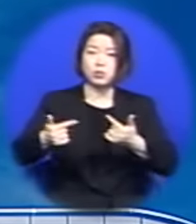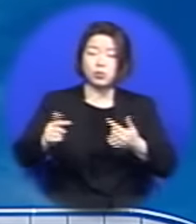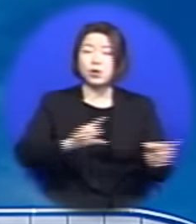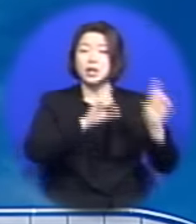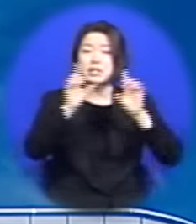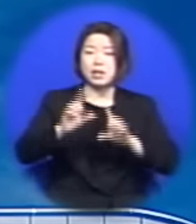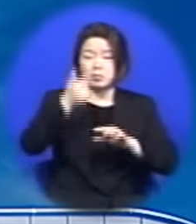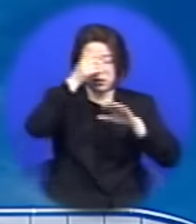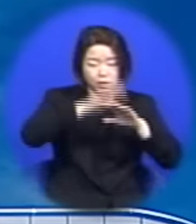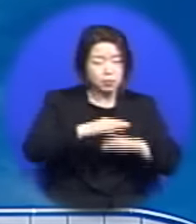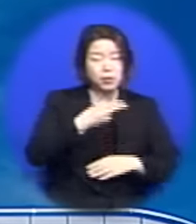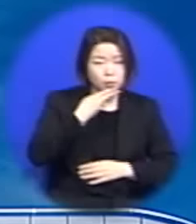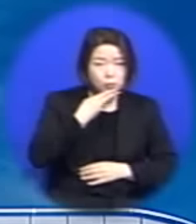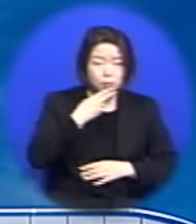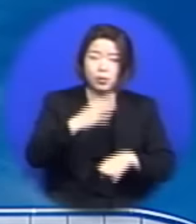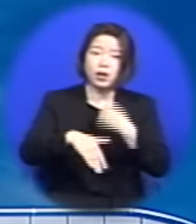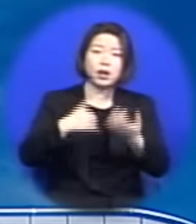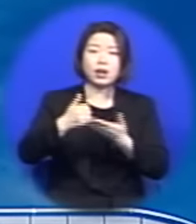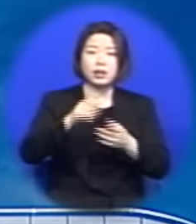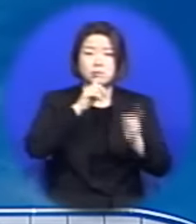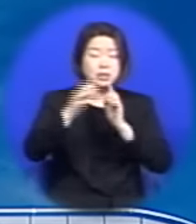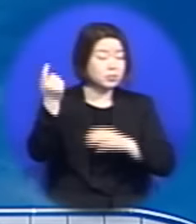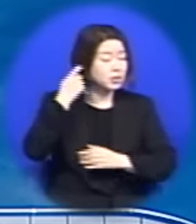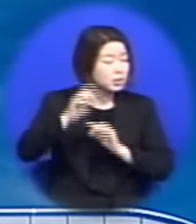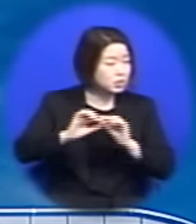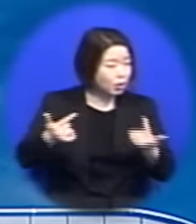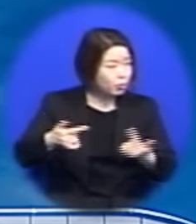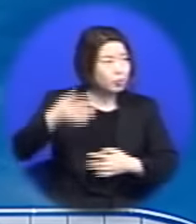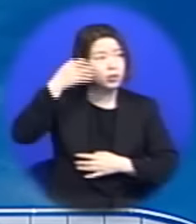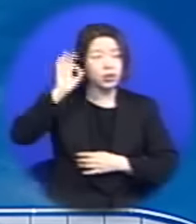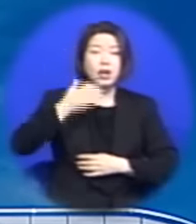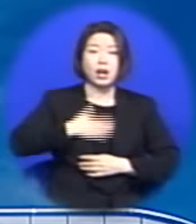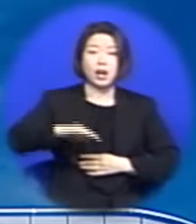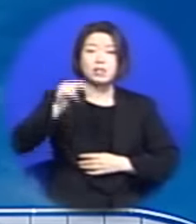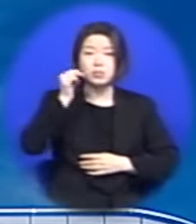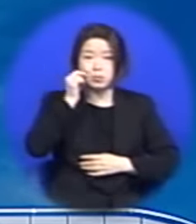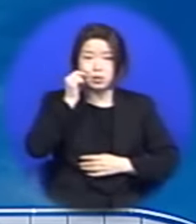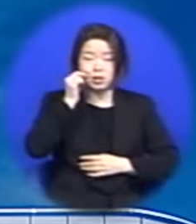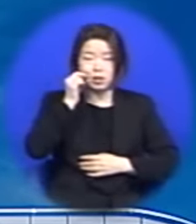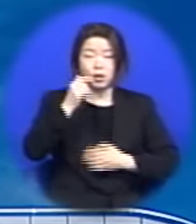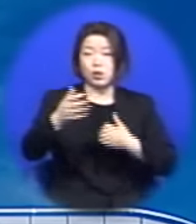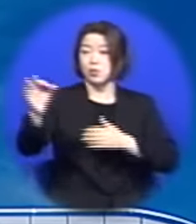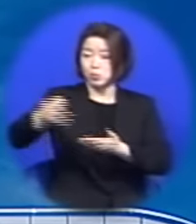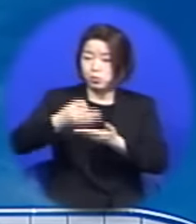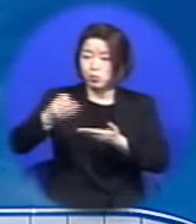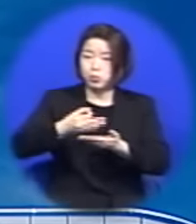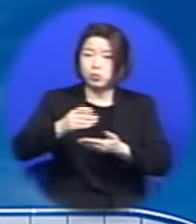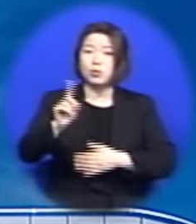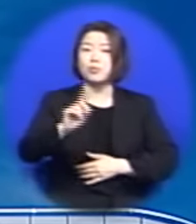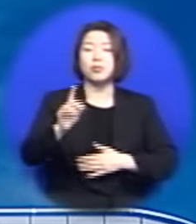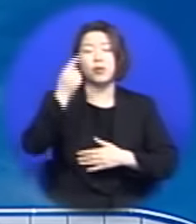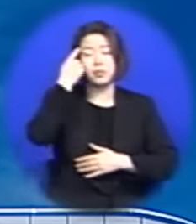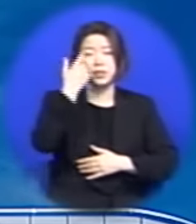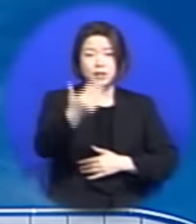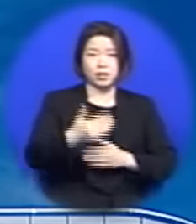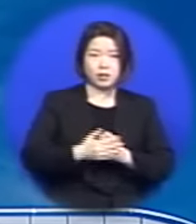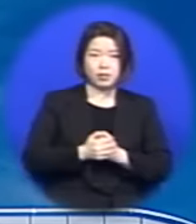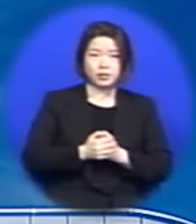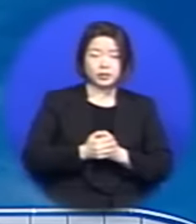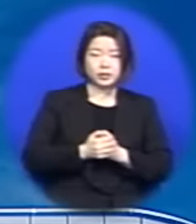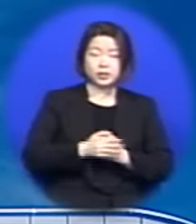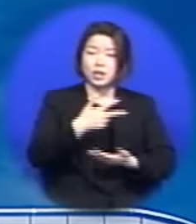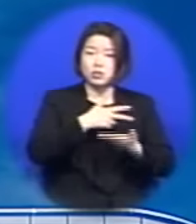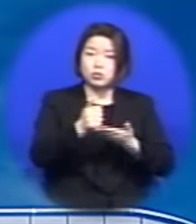되지 않고 하나님의 말씀이 들려 오지도 않고 깨달아 알지도 못하면서 돈 벌면 뭐해요 아니